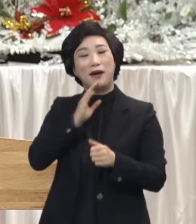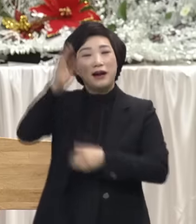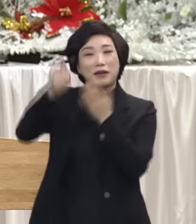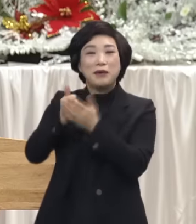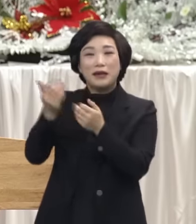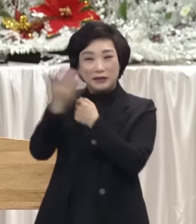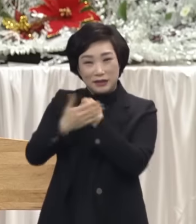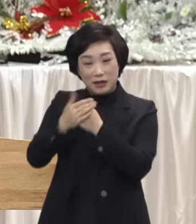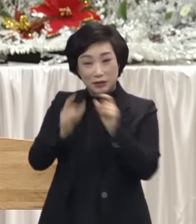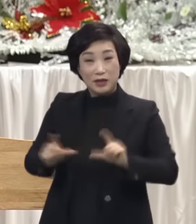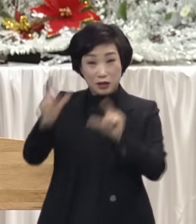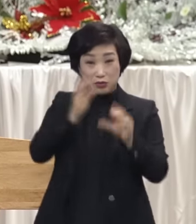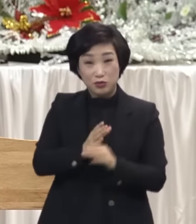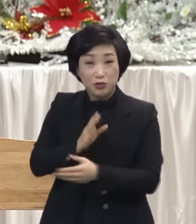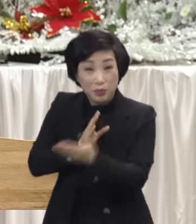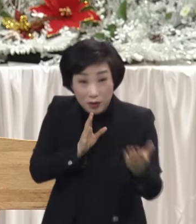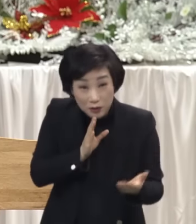안에 살게 한 거.